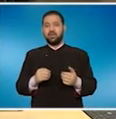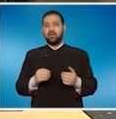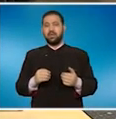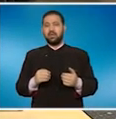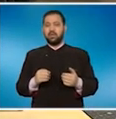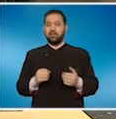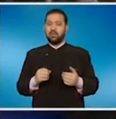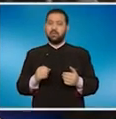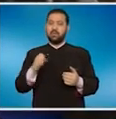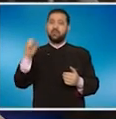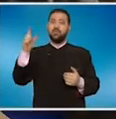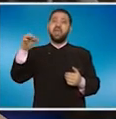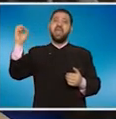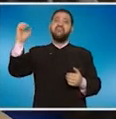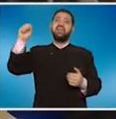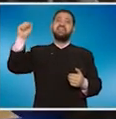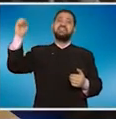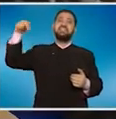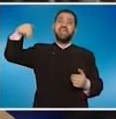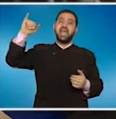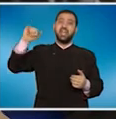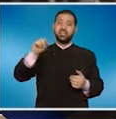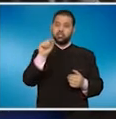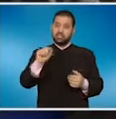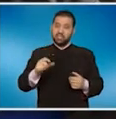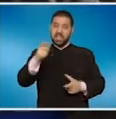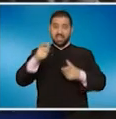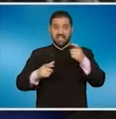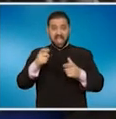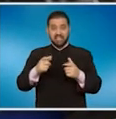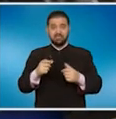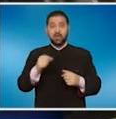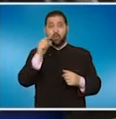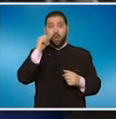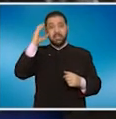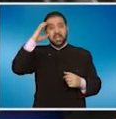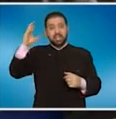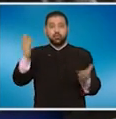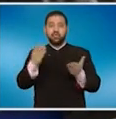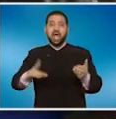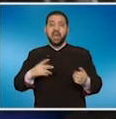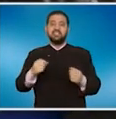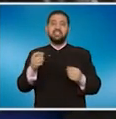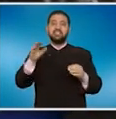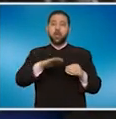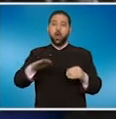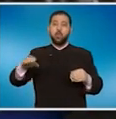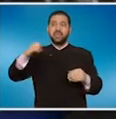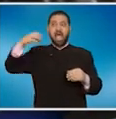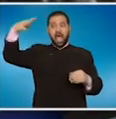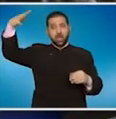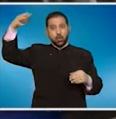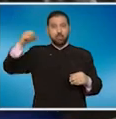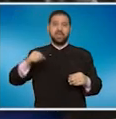tot așa în partea parenetică, la final, în capitolul 5, unde vorbește despre faptul că credincioșii sunt fii ai luminii și fii ai zilei și nu sunt fii